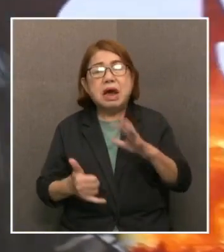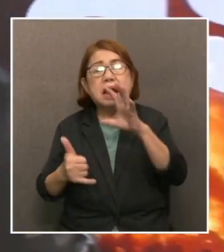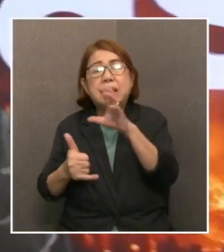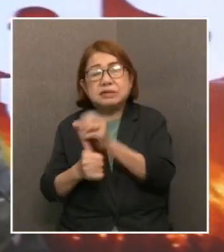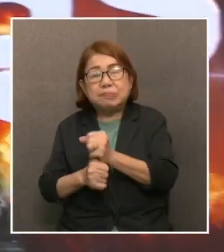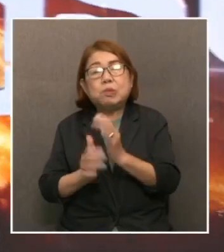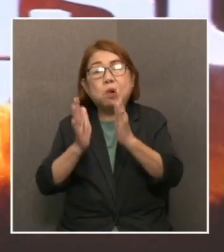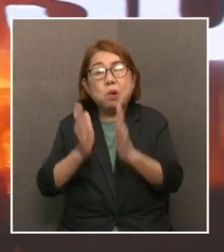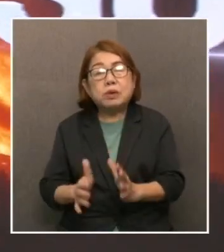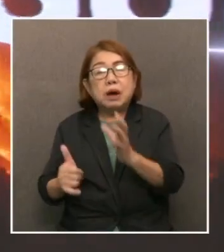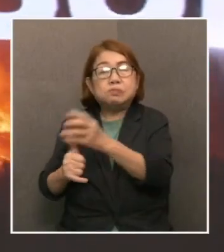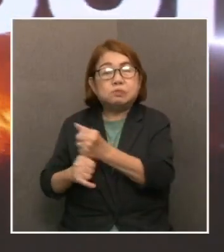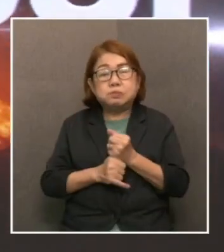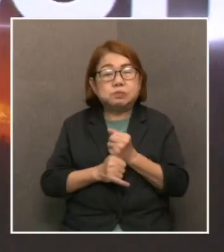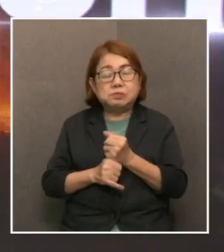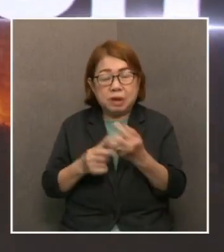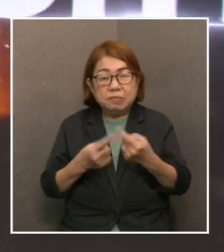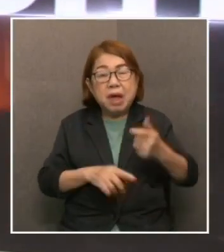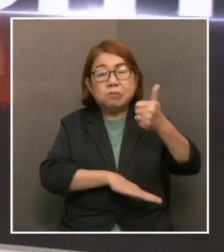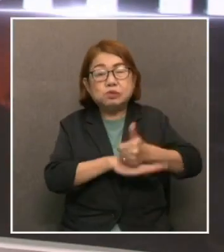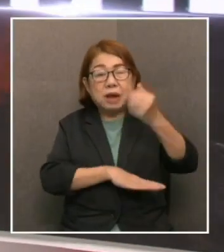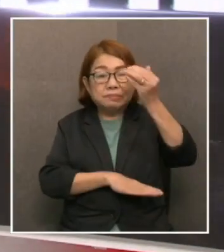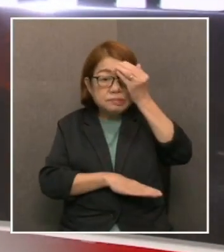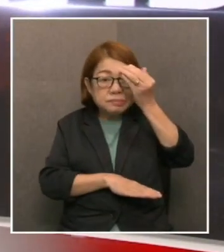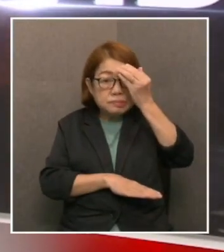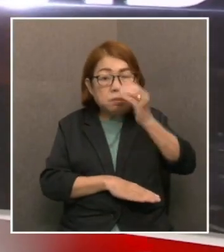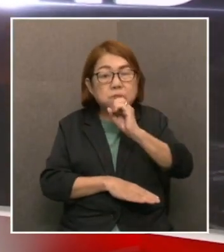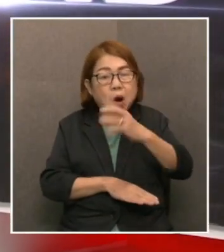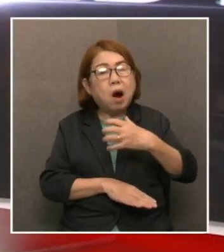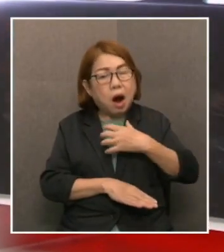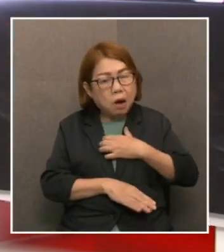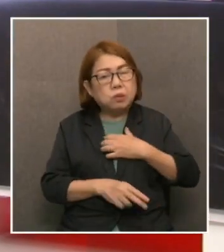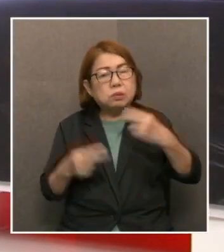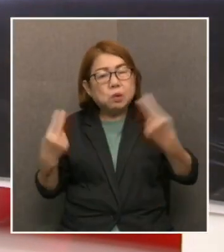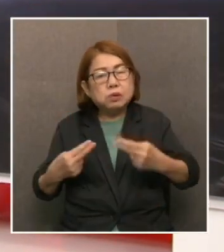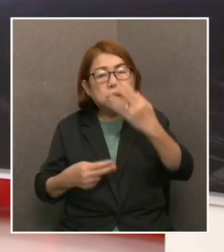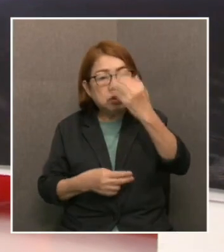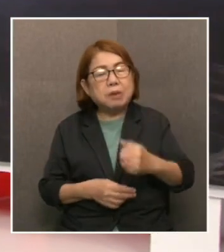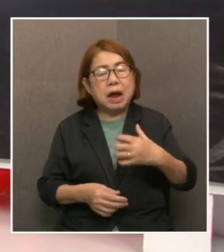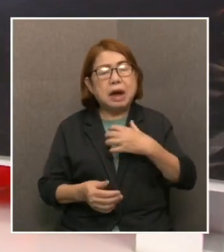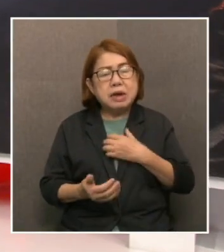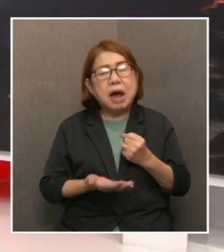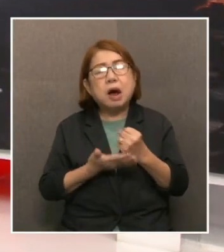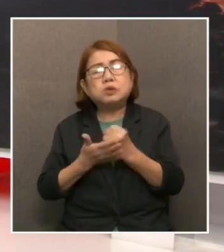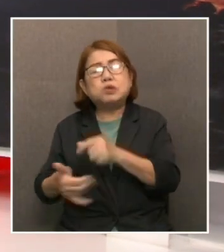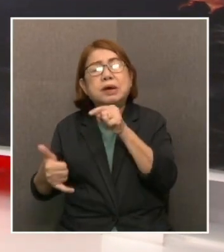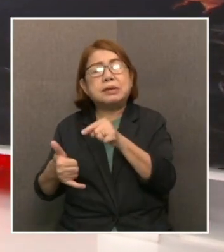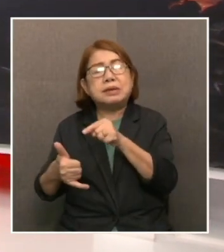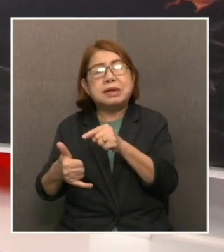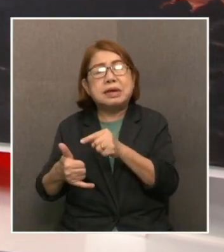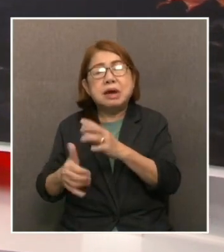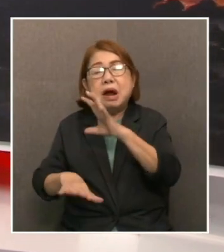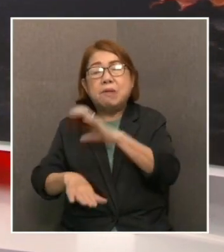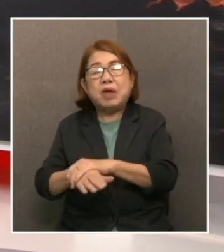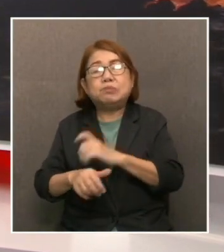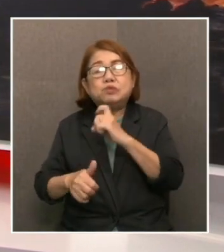สุดด้วยนะคะซึ่งทางผู้นำอิสราเอลก็ออกมาระบุว่าที่ยังไม่หยุดโจมตีนะคะเพราะว่าต้องการจะช่วยเหลือตัวประกันที่เหลือทั้งหมดเรา